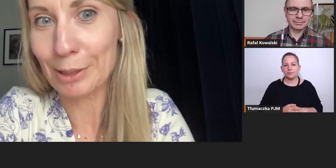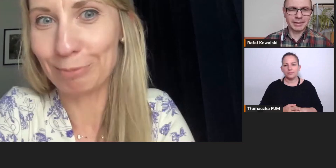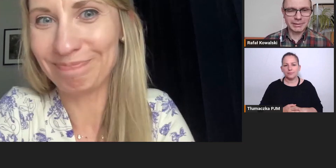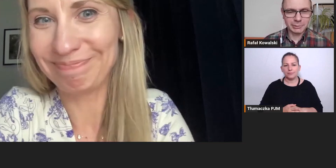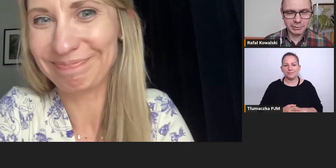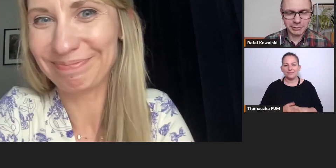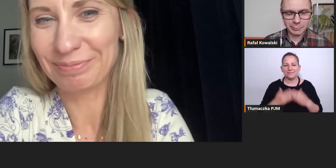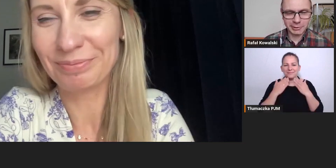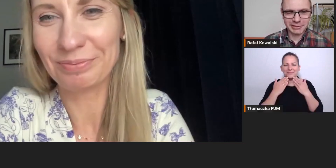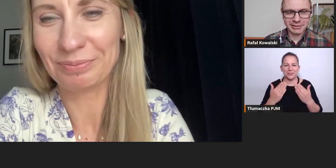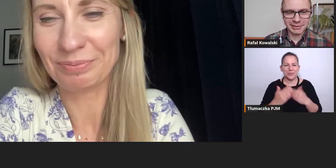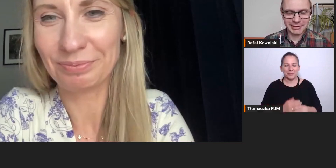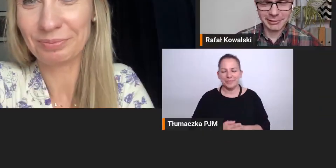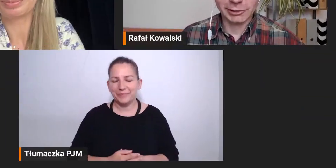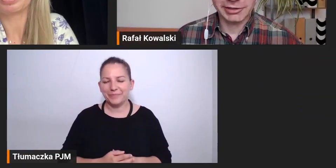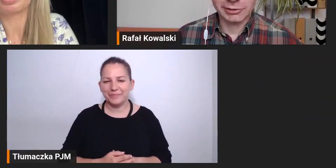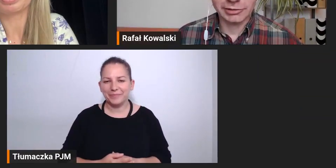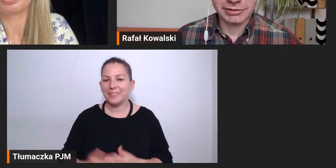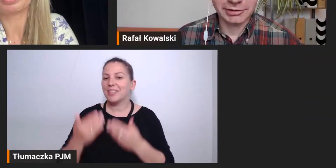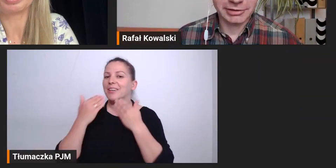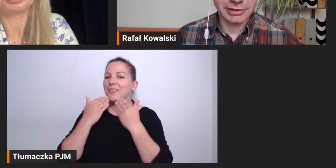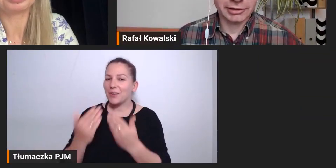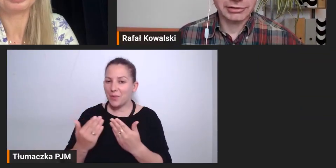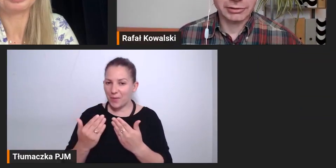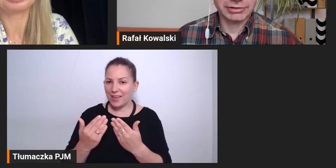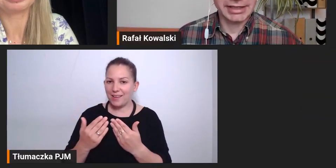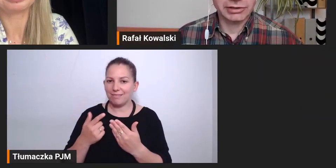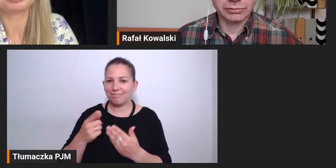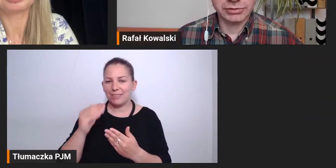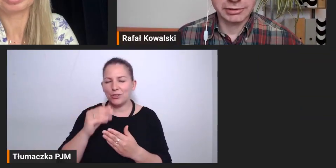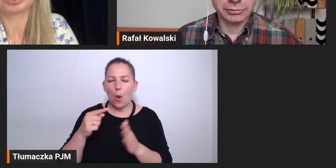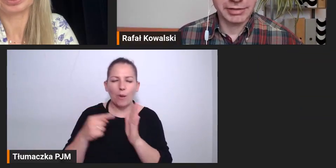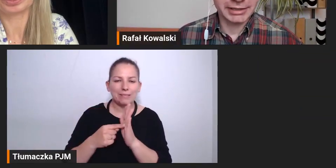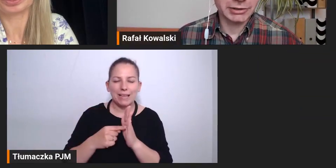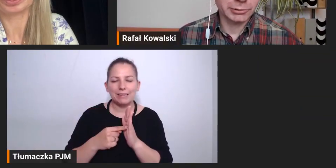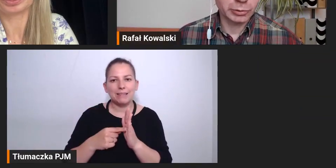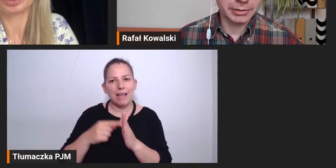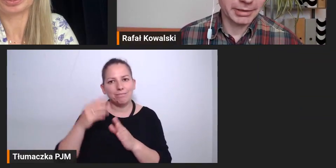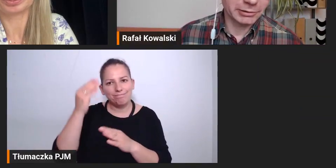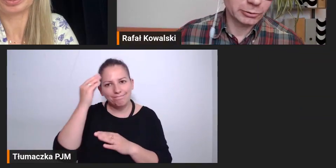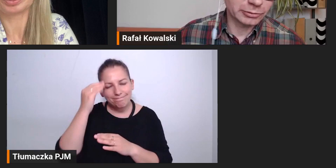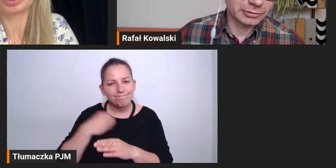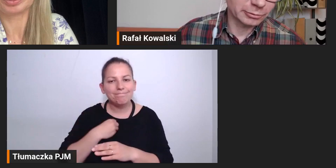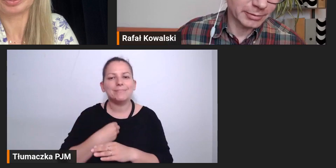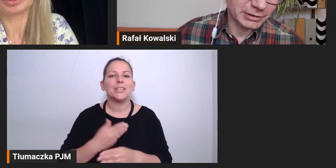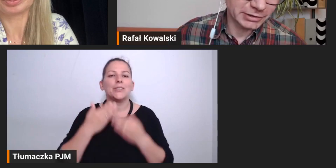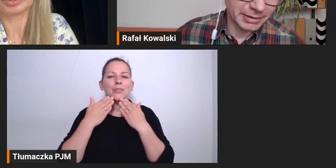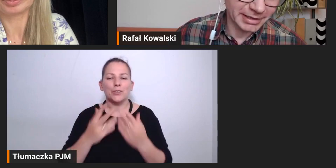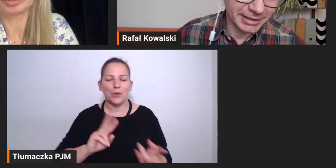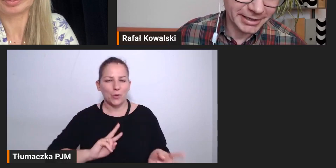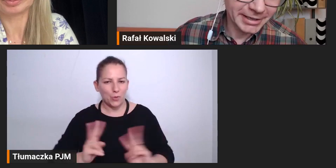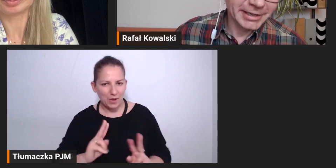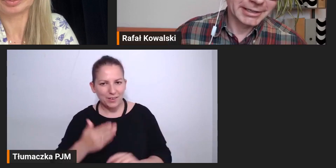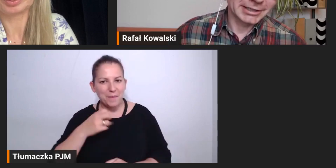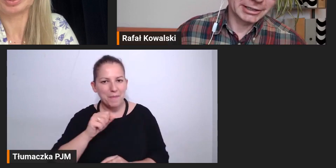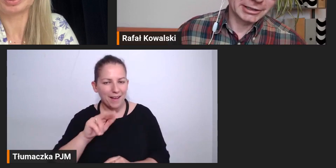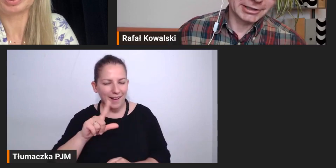Dobrze, dziękuję bardzo. Ci dziękuję za te jeszcze ostatnie zwrócenie uwagi. Dziękuję pani tłumaczce